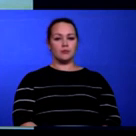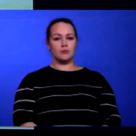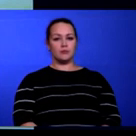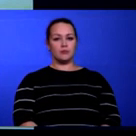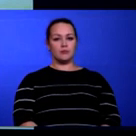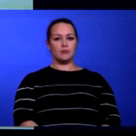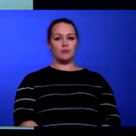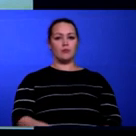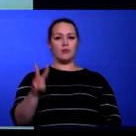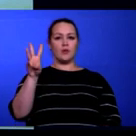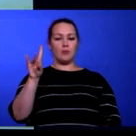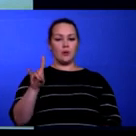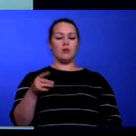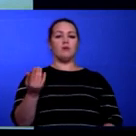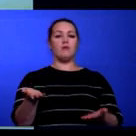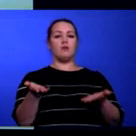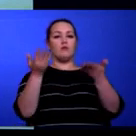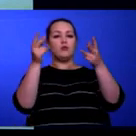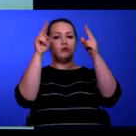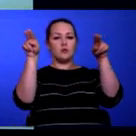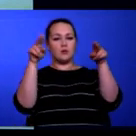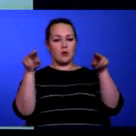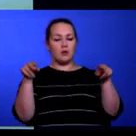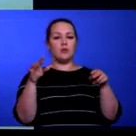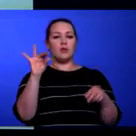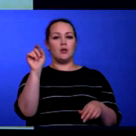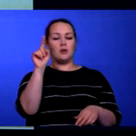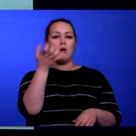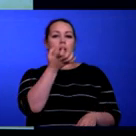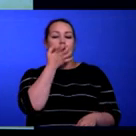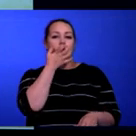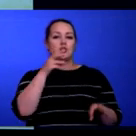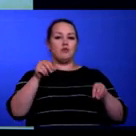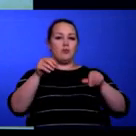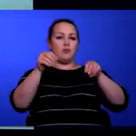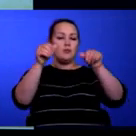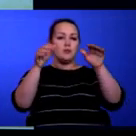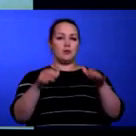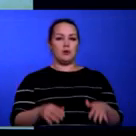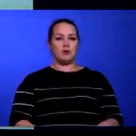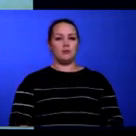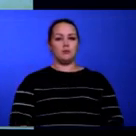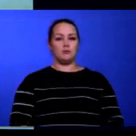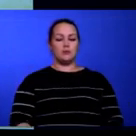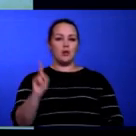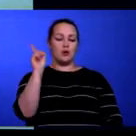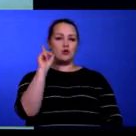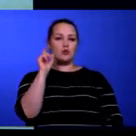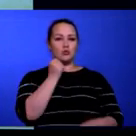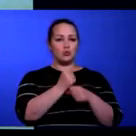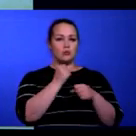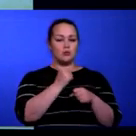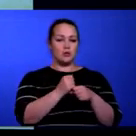мы возводим замке из горячего песка что делаем